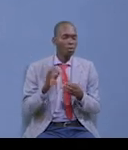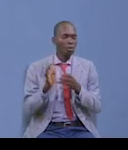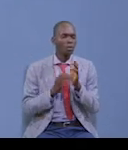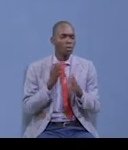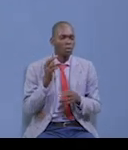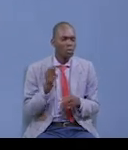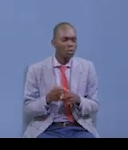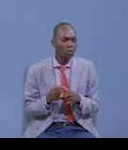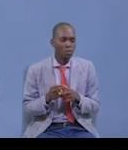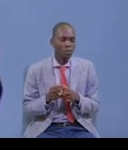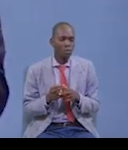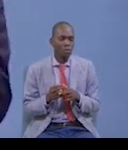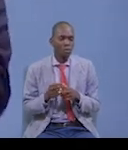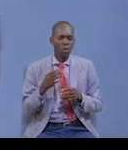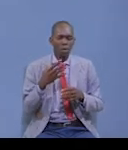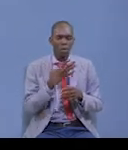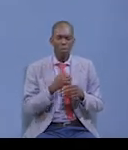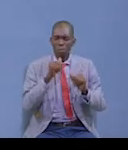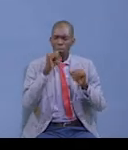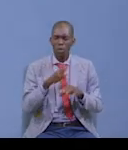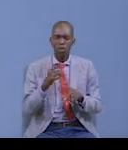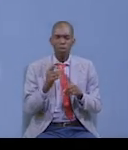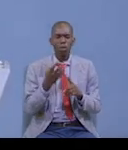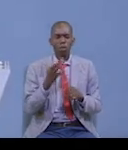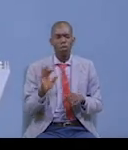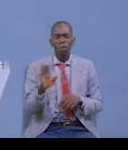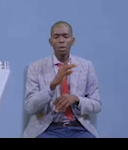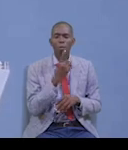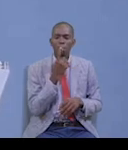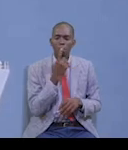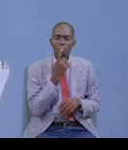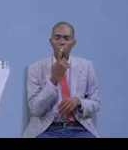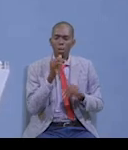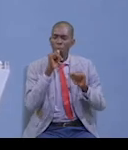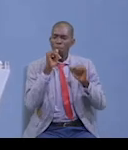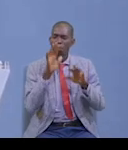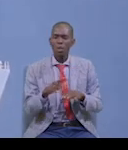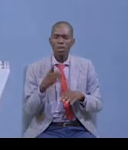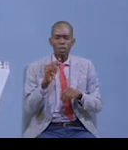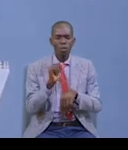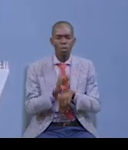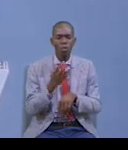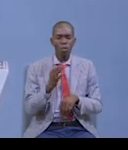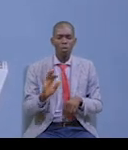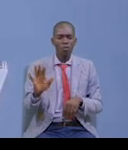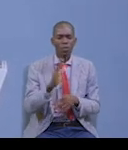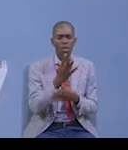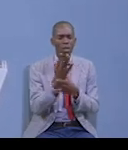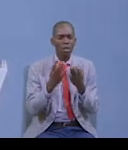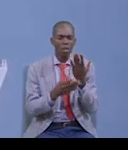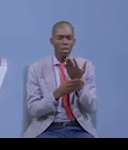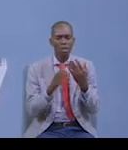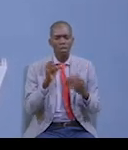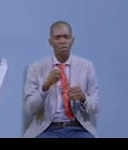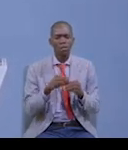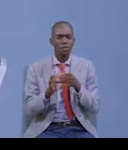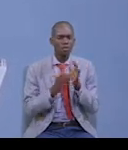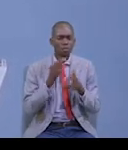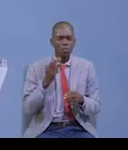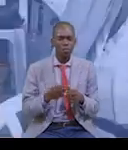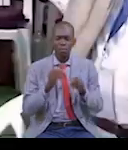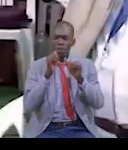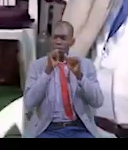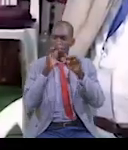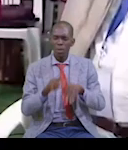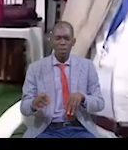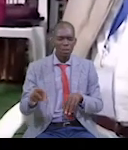the word of their mouth. ఇది వారి యొక్క నోటి మాటగా మీరు ఆశీర్వదించండి. Bless the work of their hand. వారి చేతి పనిని దీవించండి. Bless